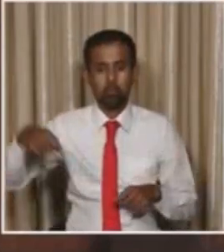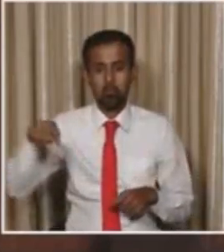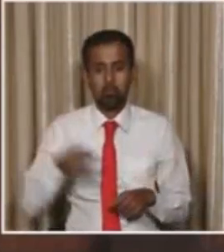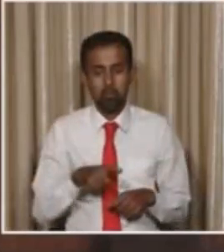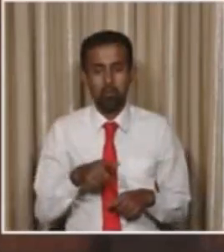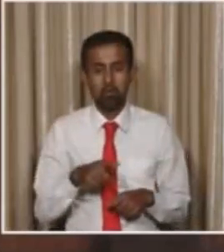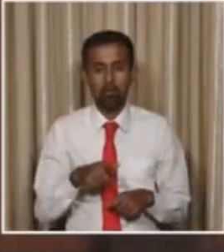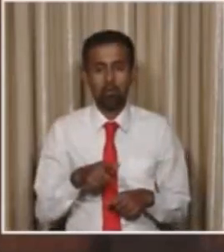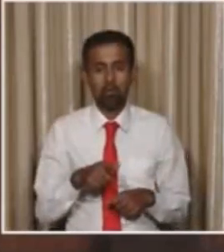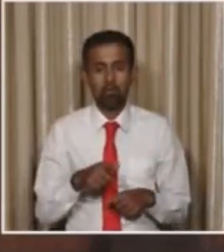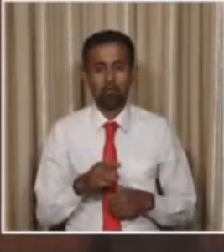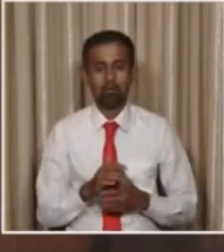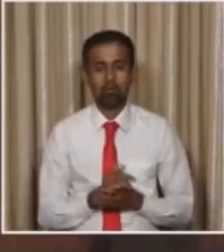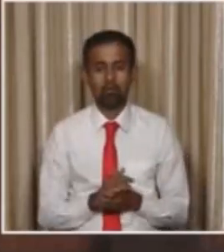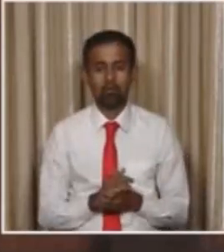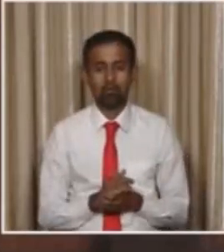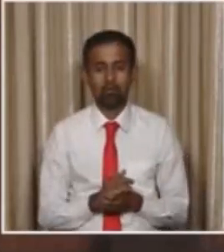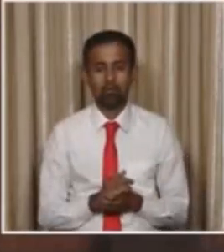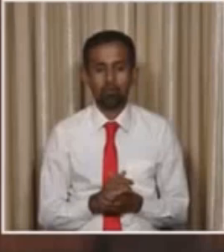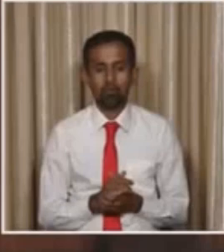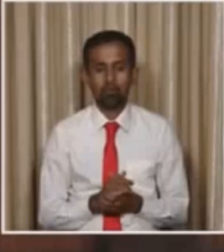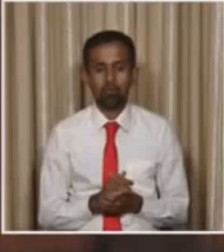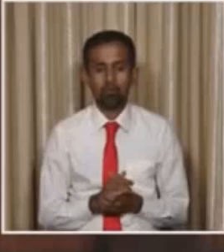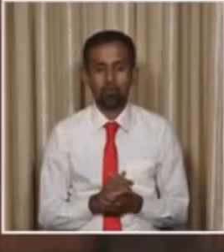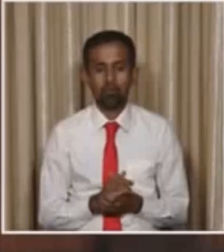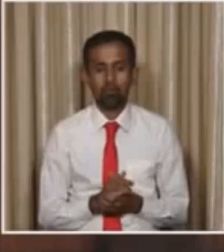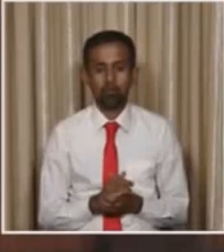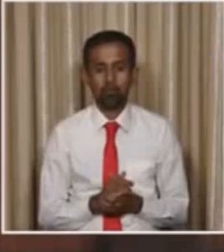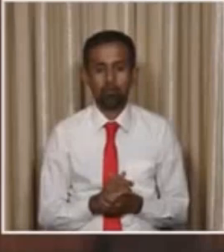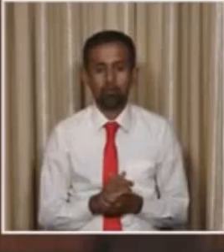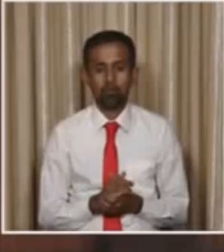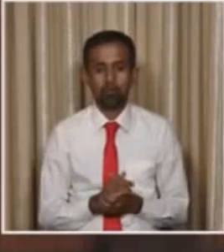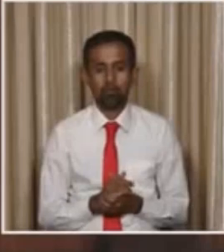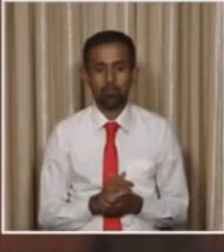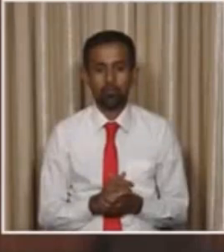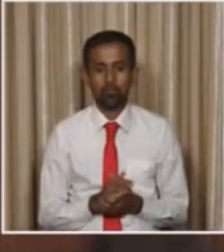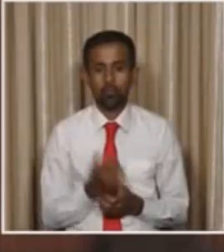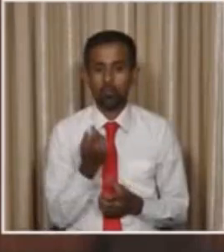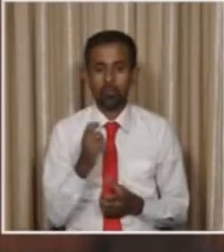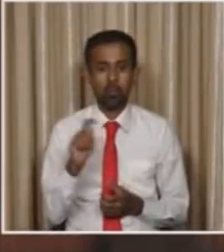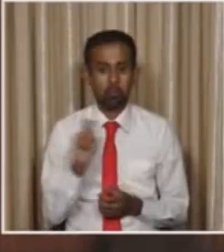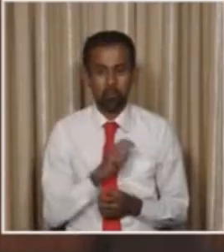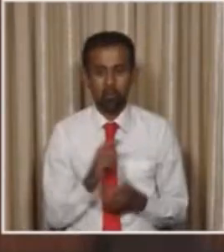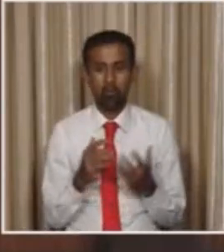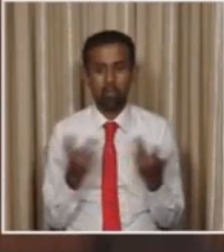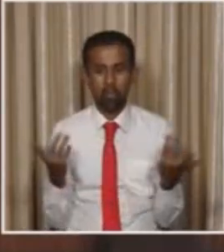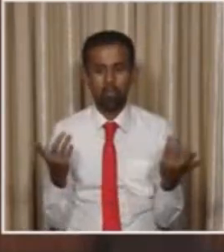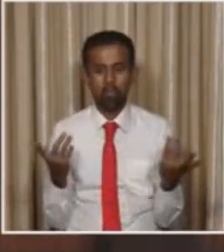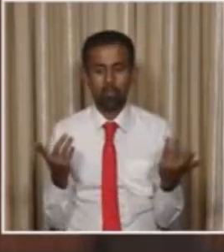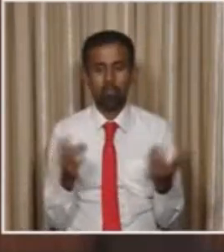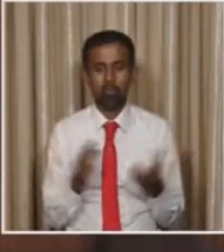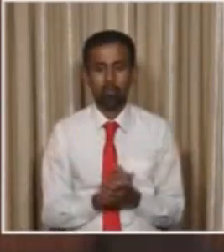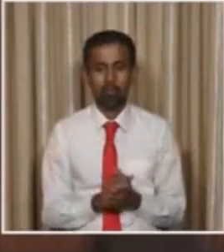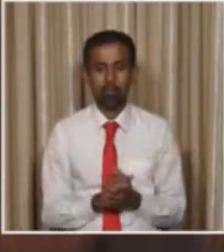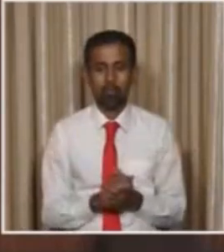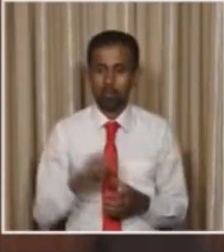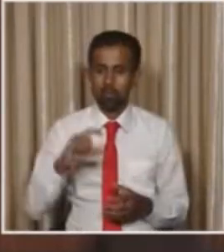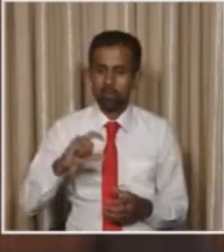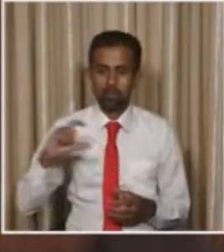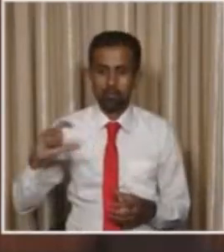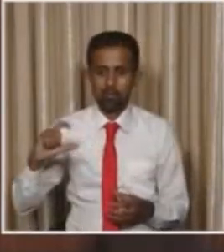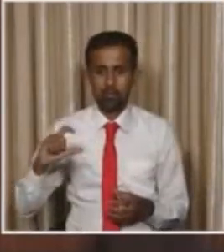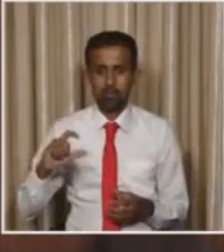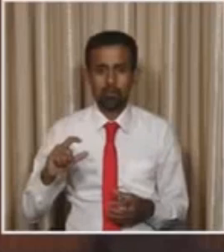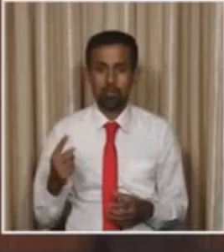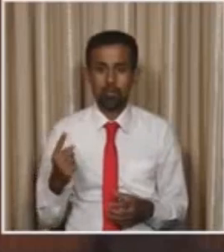வந்ததால் இன்று இந்த நாட்டிலே ஒரு ஸ்கூட்டி பெப் ஒரு டிவிஎஸ் மோட்டார் பைக் கூட வாங்க முடியாது, 100 cc CT100 கூட வாங்க முடியாது. எத்தனை இளைஞர்